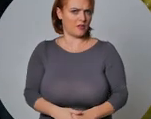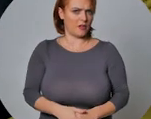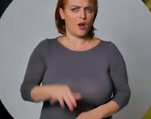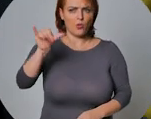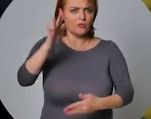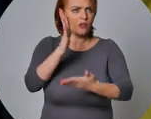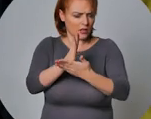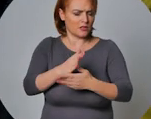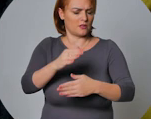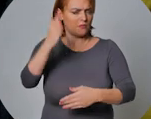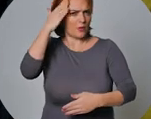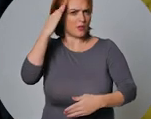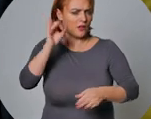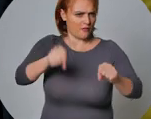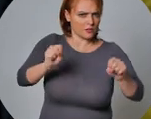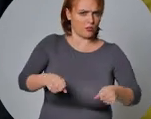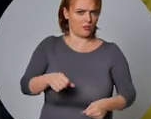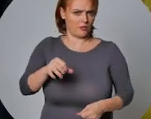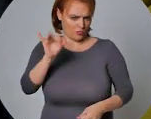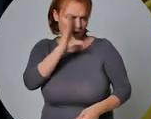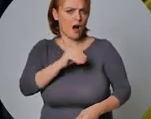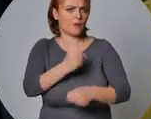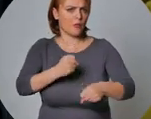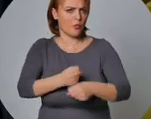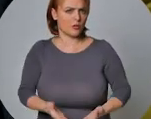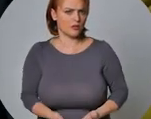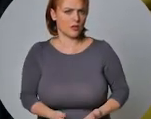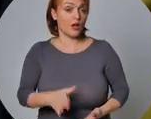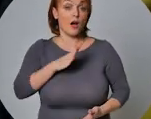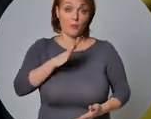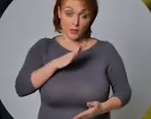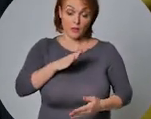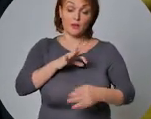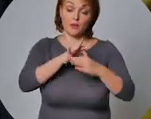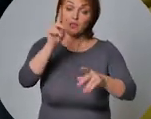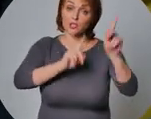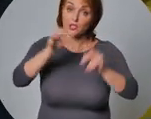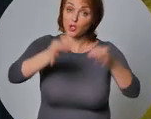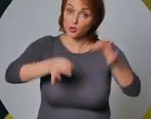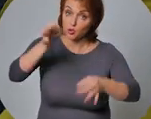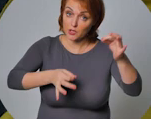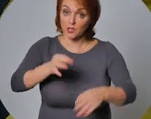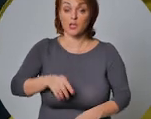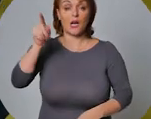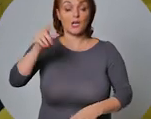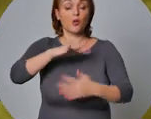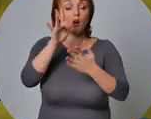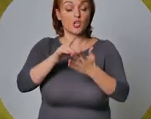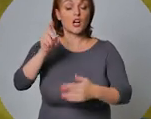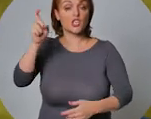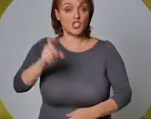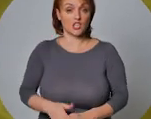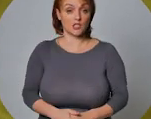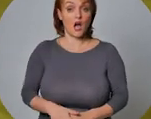juridică foarte ușurat. Am fost la ședință de judecată de judecătorie de Hâncești. Și